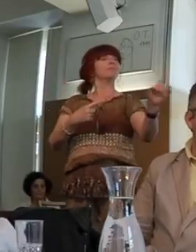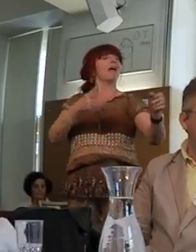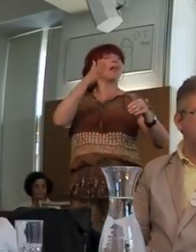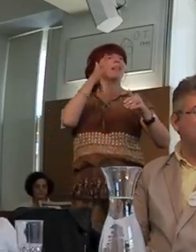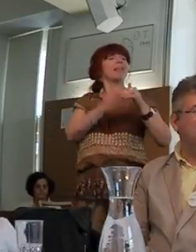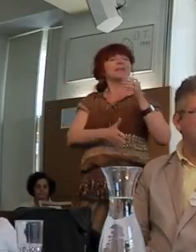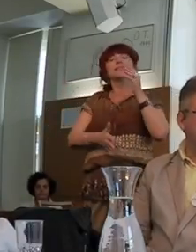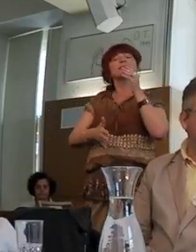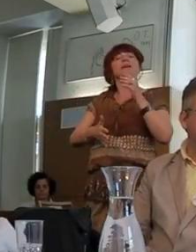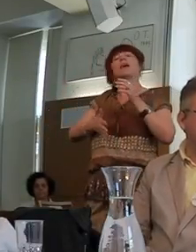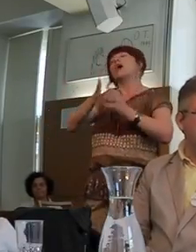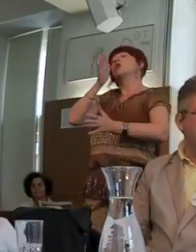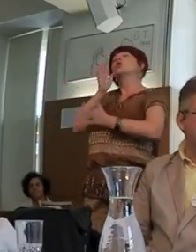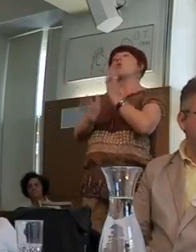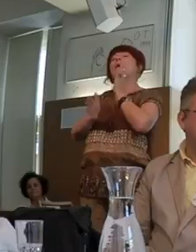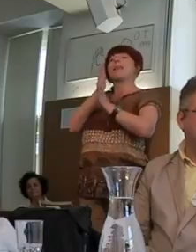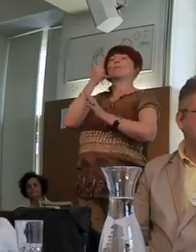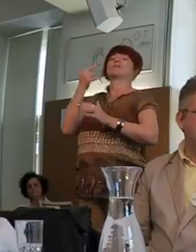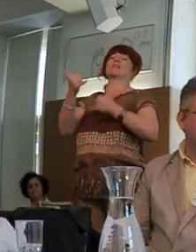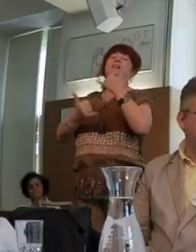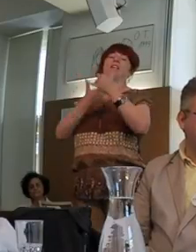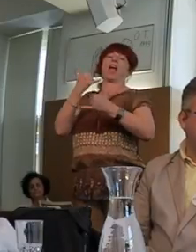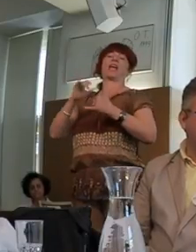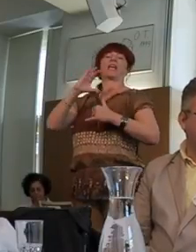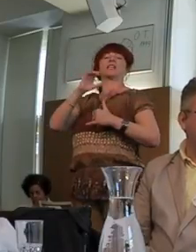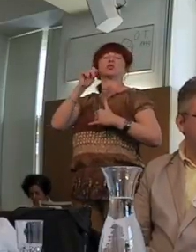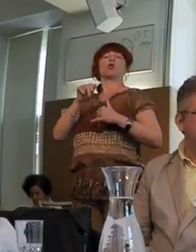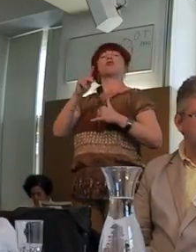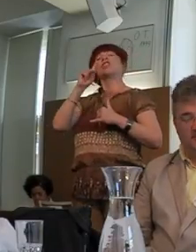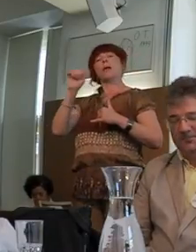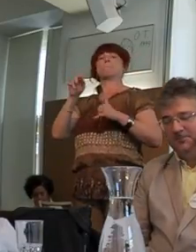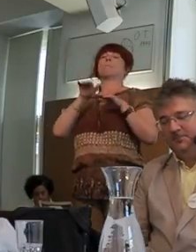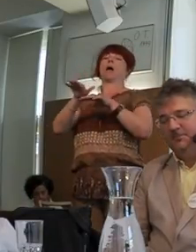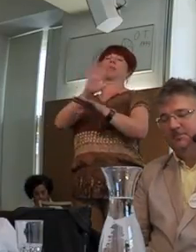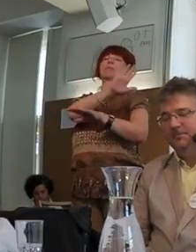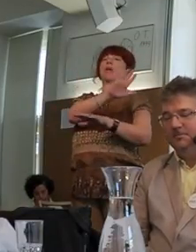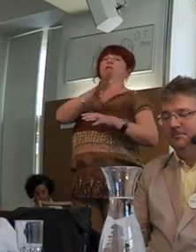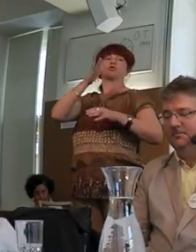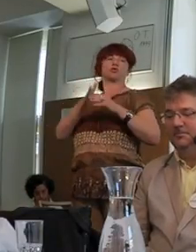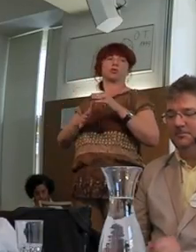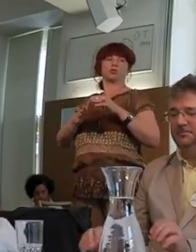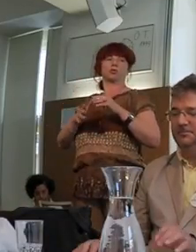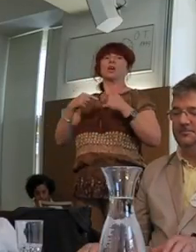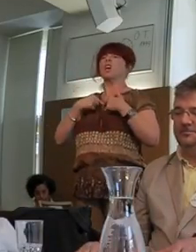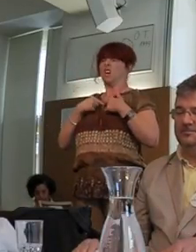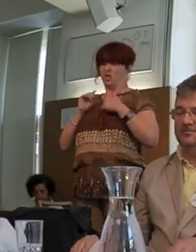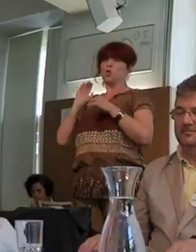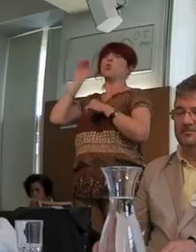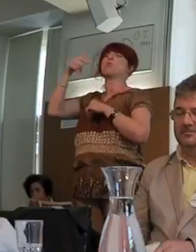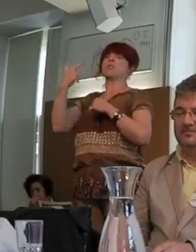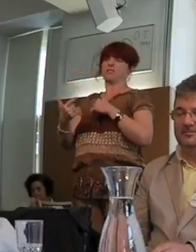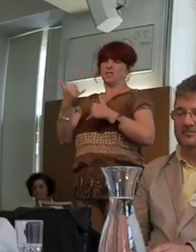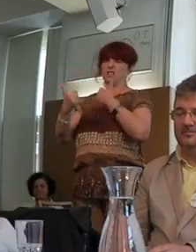Jubilar, Chefredakteur Christoph Dirnbacher, Ihr Schlussstatement. Also ich bin leider schon älter wie 20 Jahre,